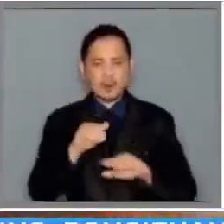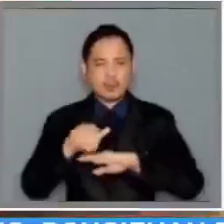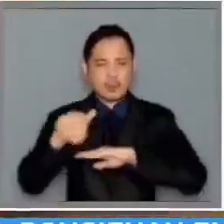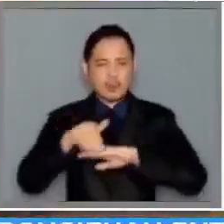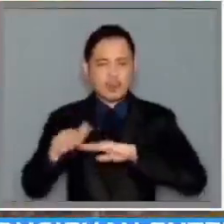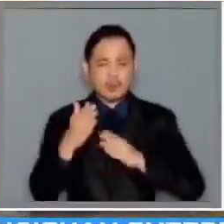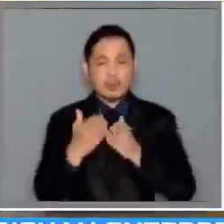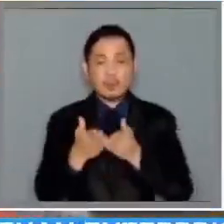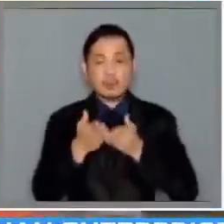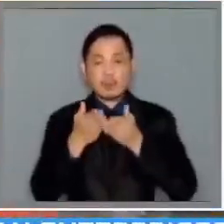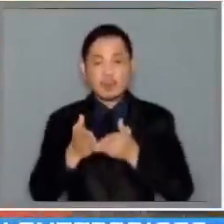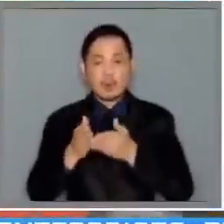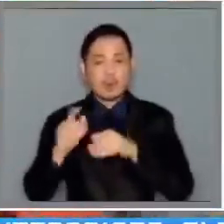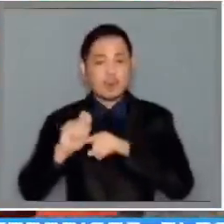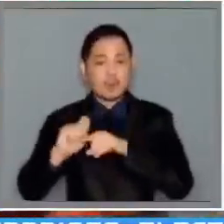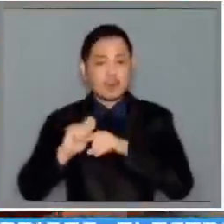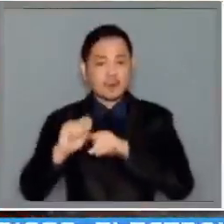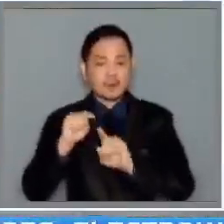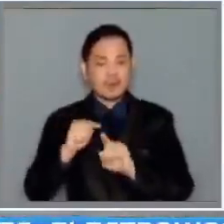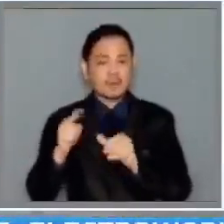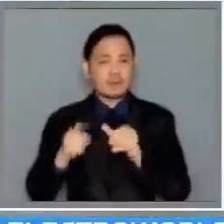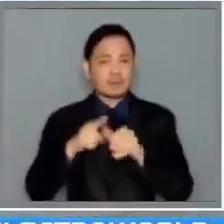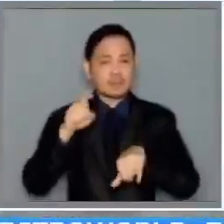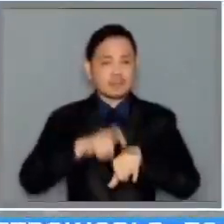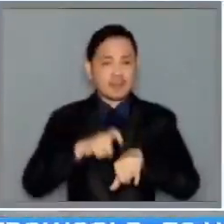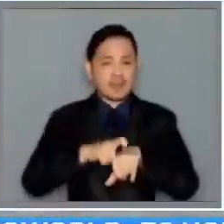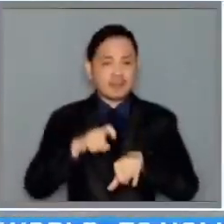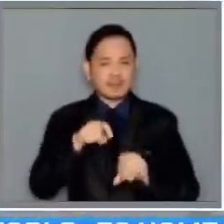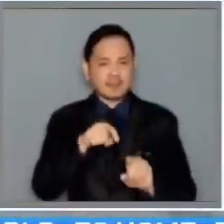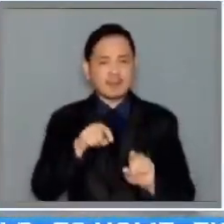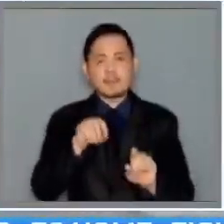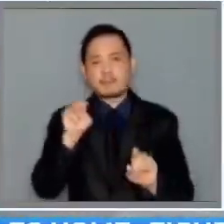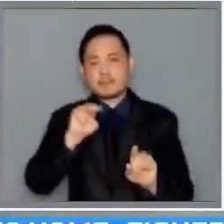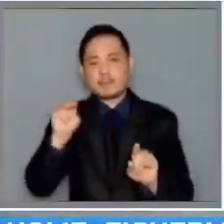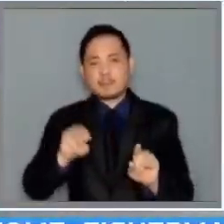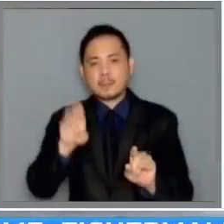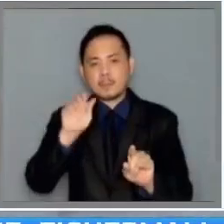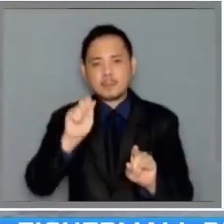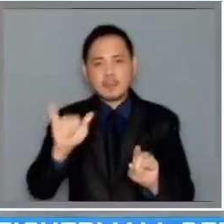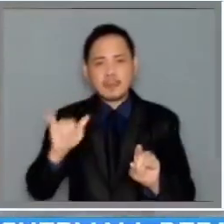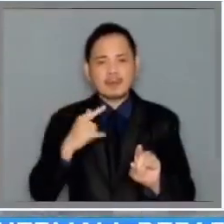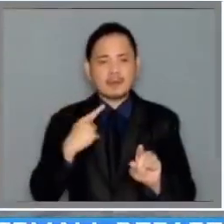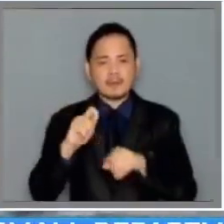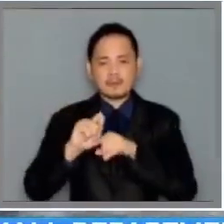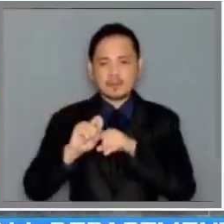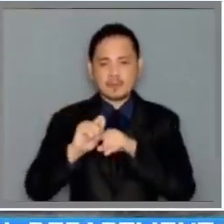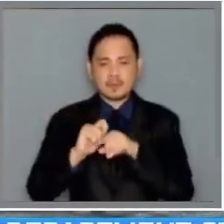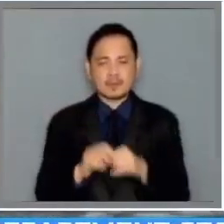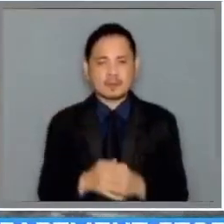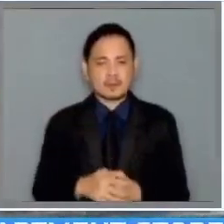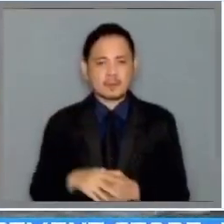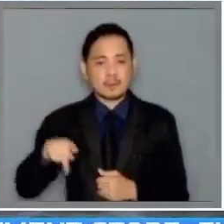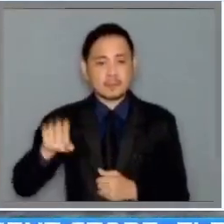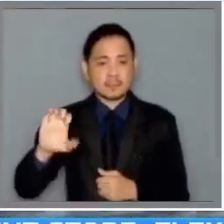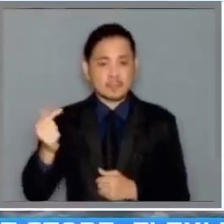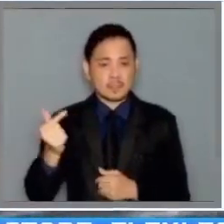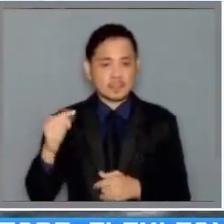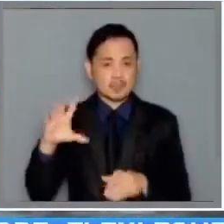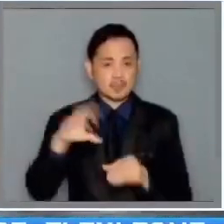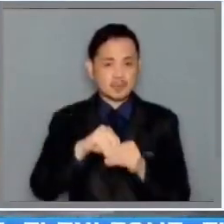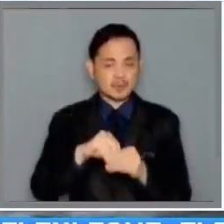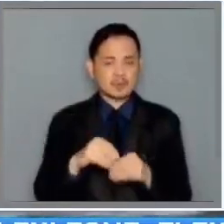umaga sa Manila Bay ang kauna-unahang alalayan exercises. Sa pangunguna ng National Coast Watch Center o